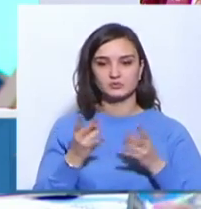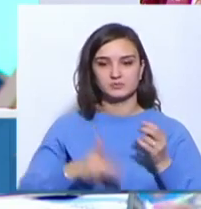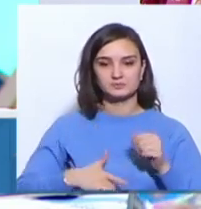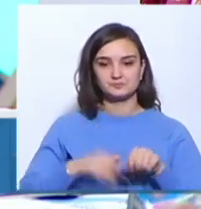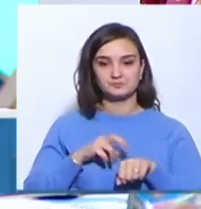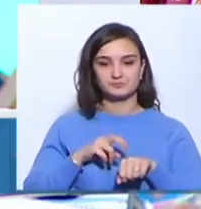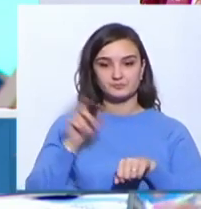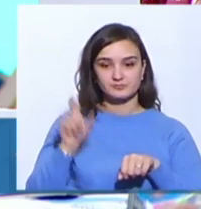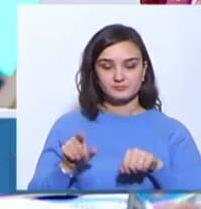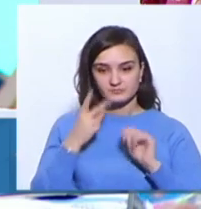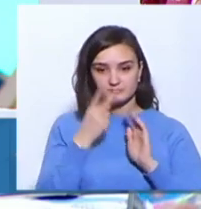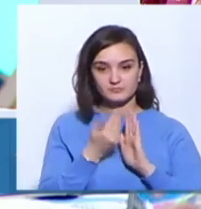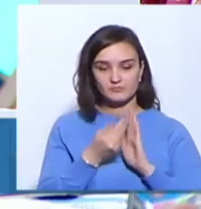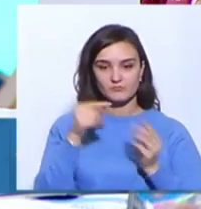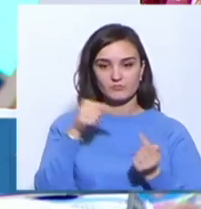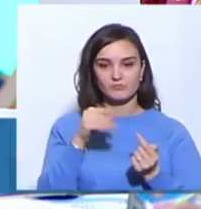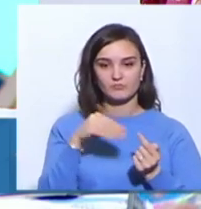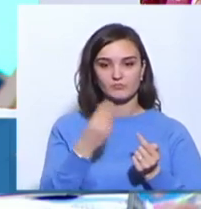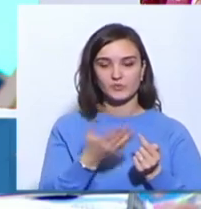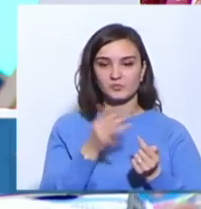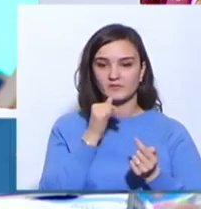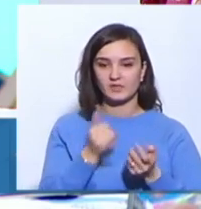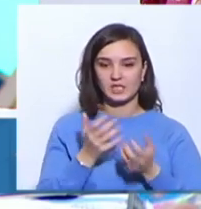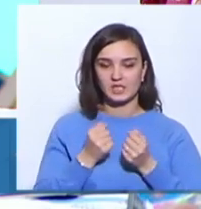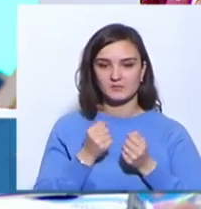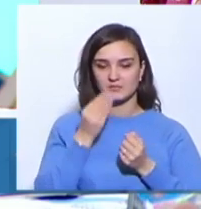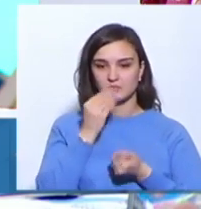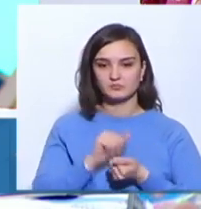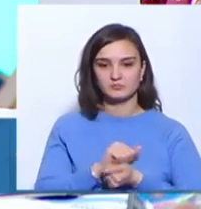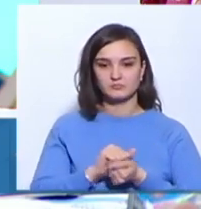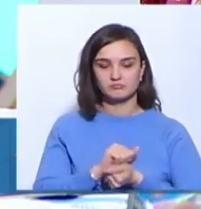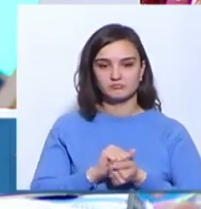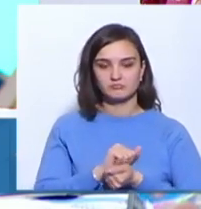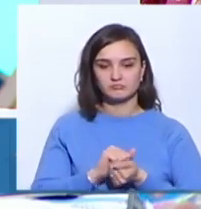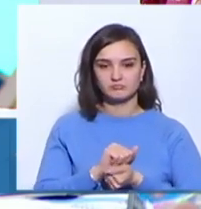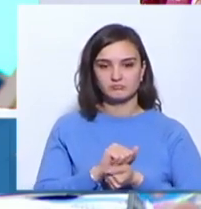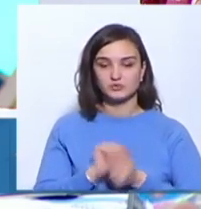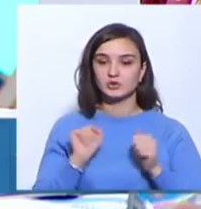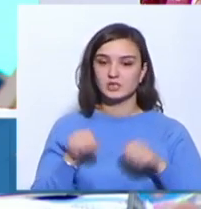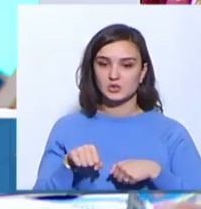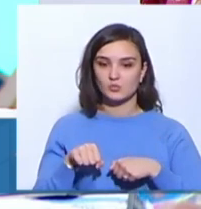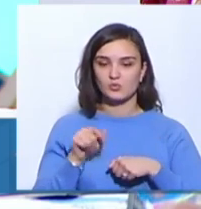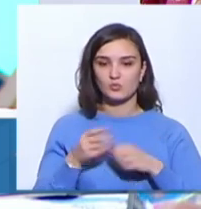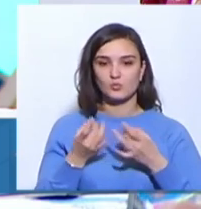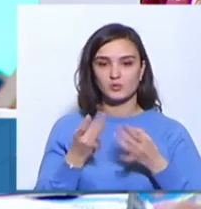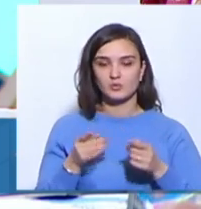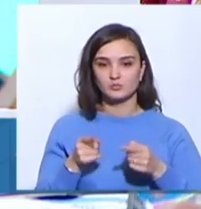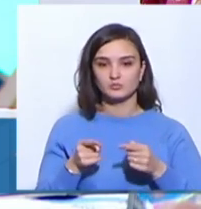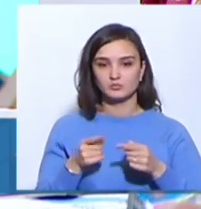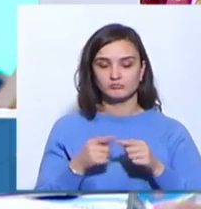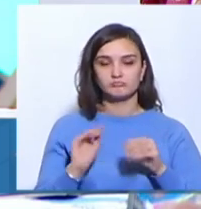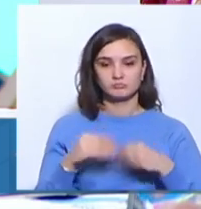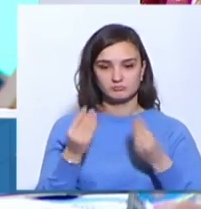გასტროენტეროლოგმა შეაფასოს, რომელი უბანი ვერ იღებს საკვების მონელებაში მონაწილეობას. შესაძლოა უბრალოდ